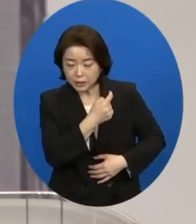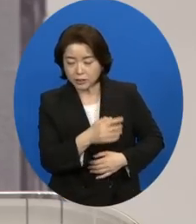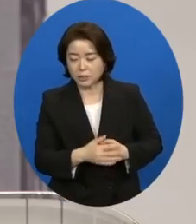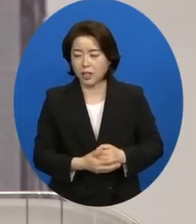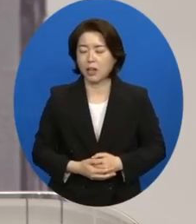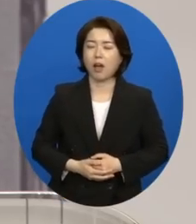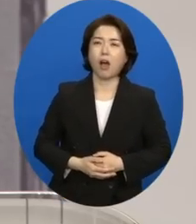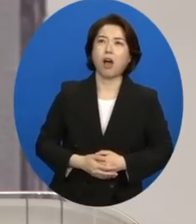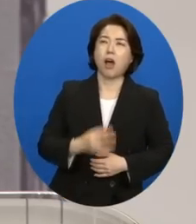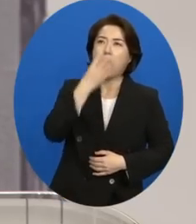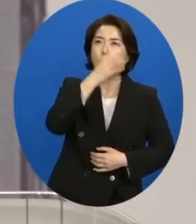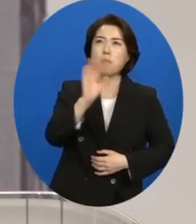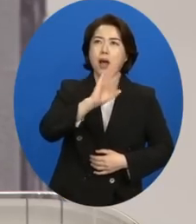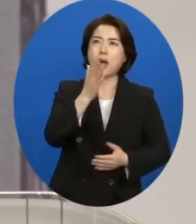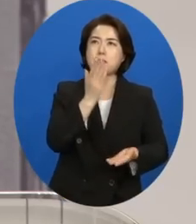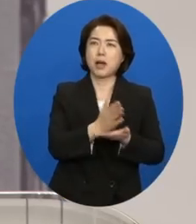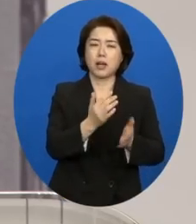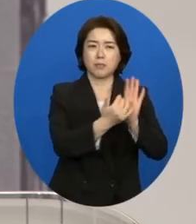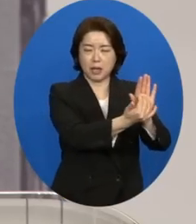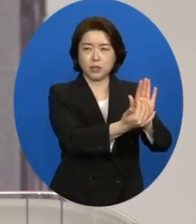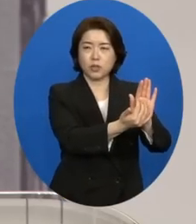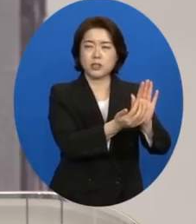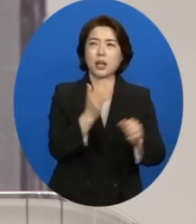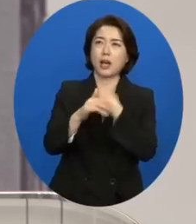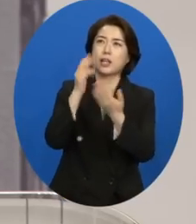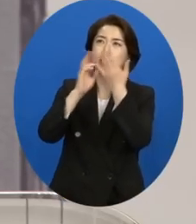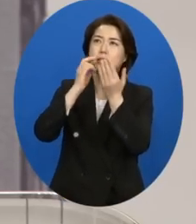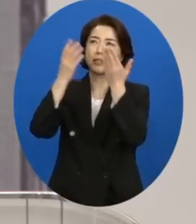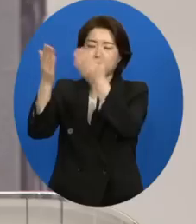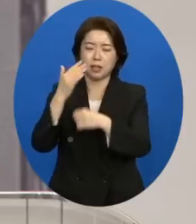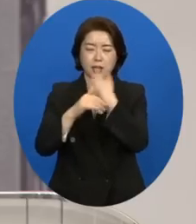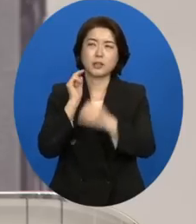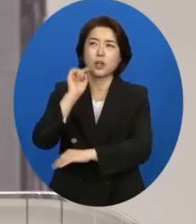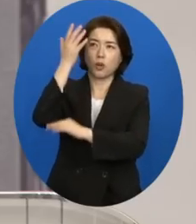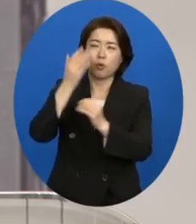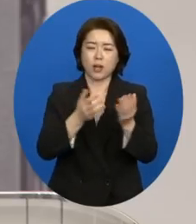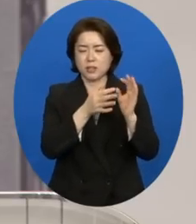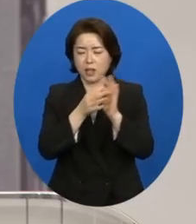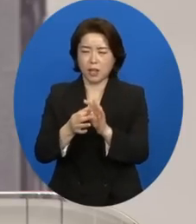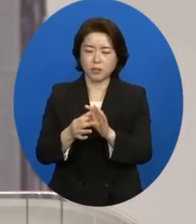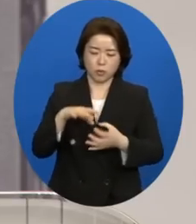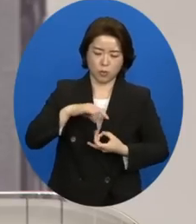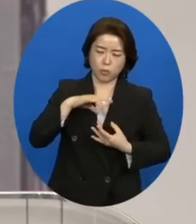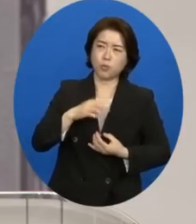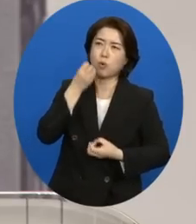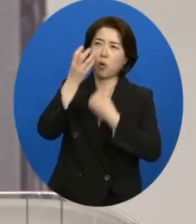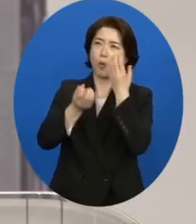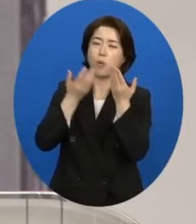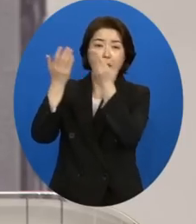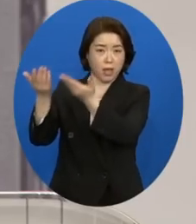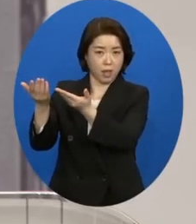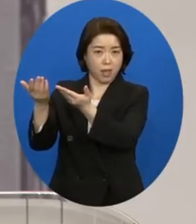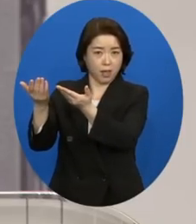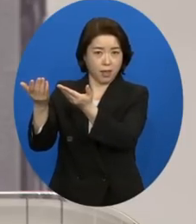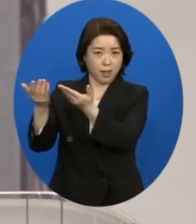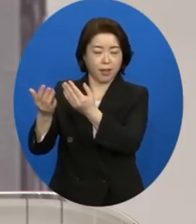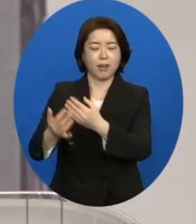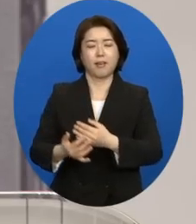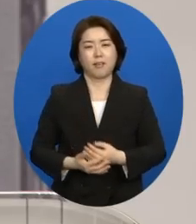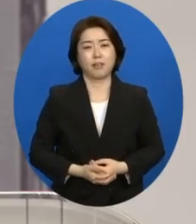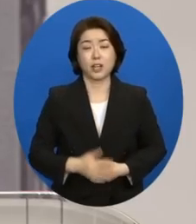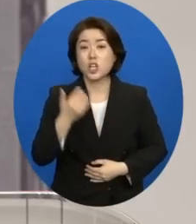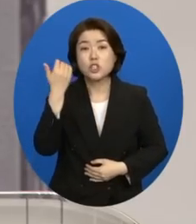까 하나님께 영광 하나님께 찬양 계속 그렇게 끊임없이 올려드리는 것입니다 그니까 여러분